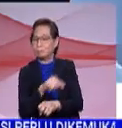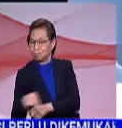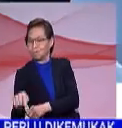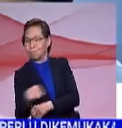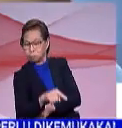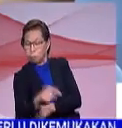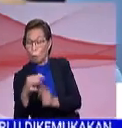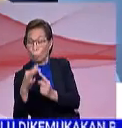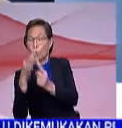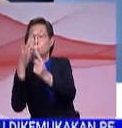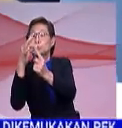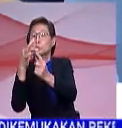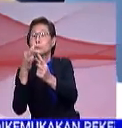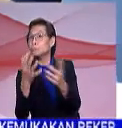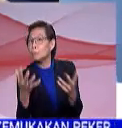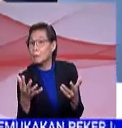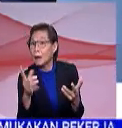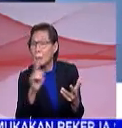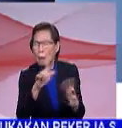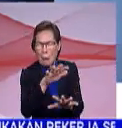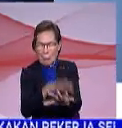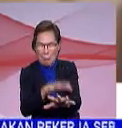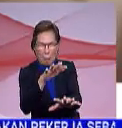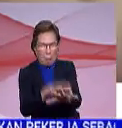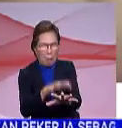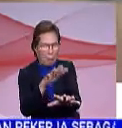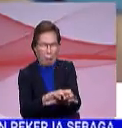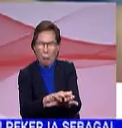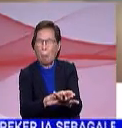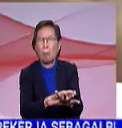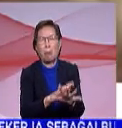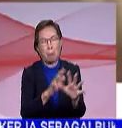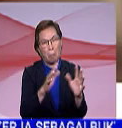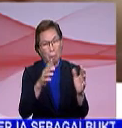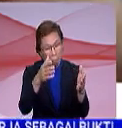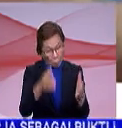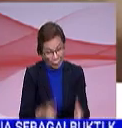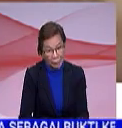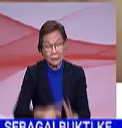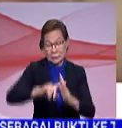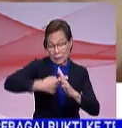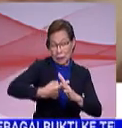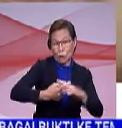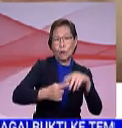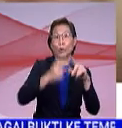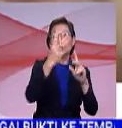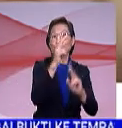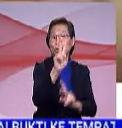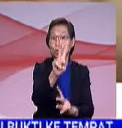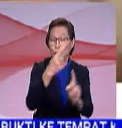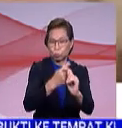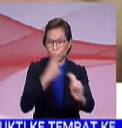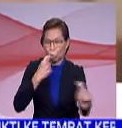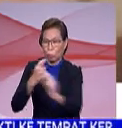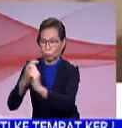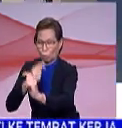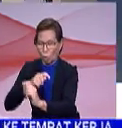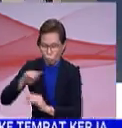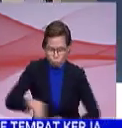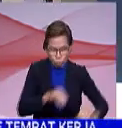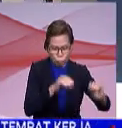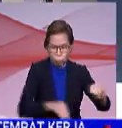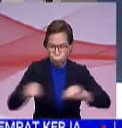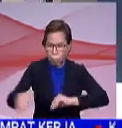COVID-19, khususnya di kawasan berkepadatan tinggi. Sebagai permulaan, dua unit truk vaksin bergerak digunakan